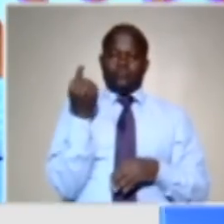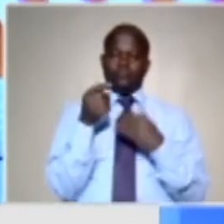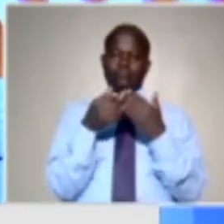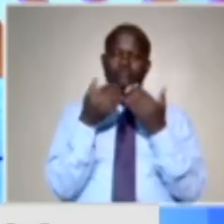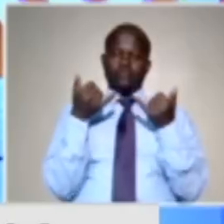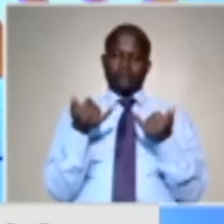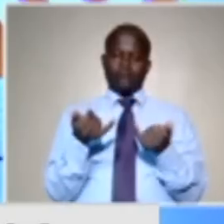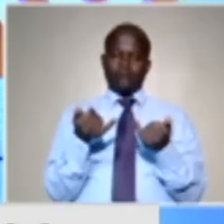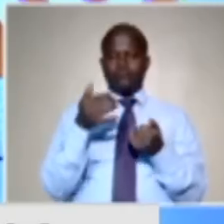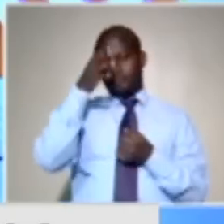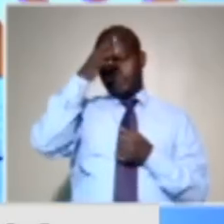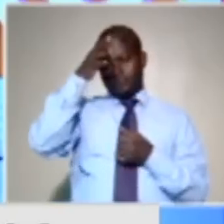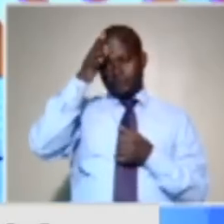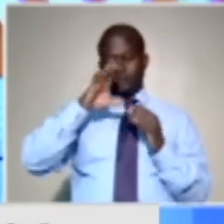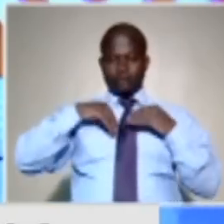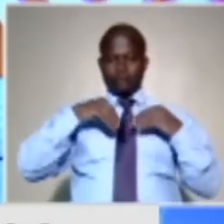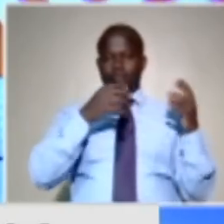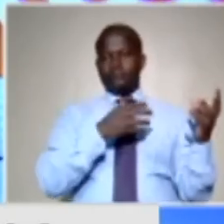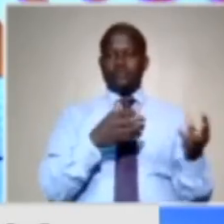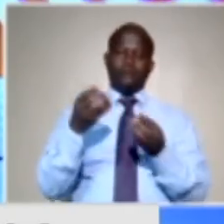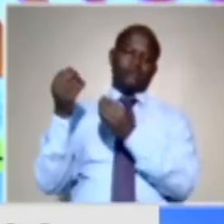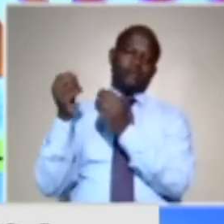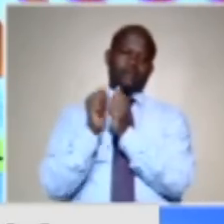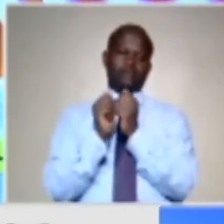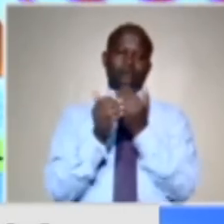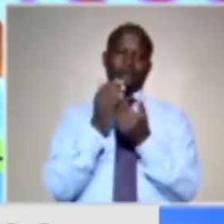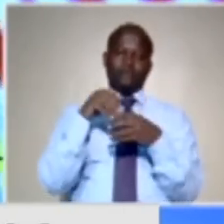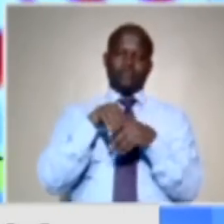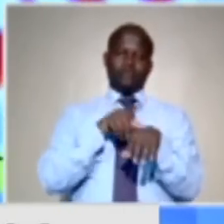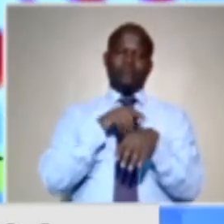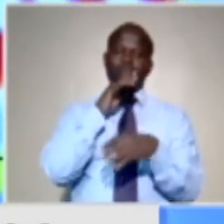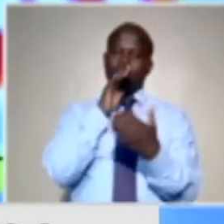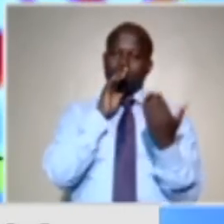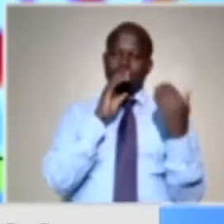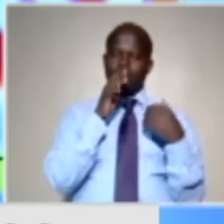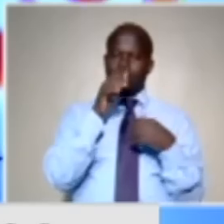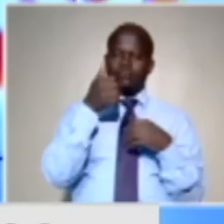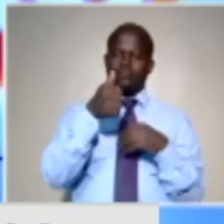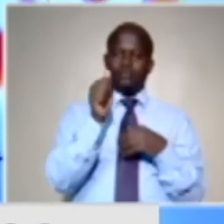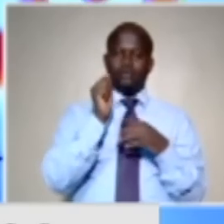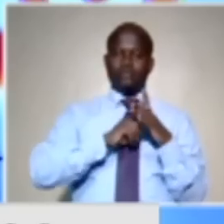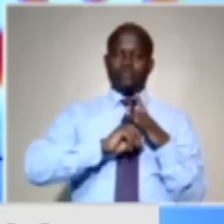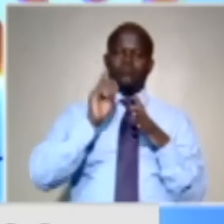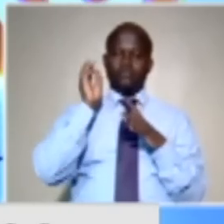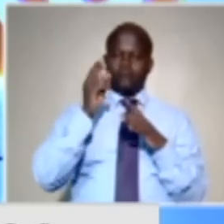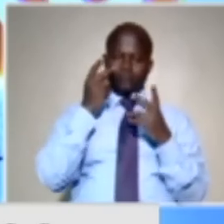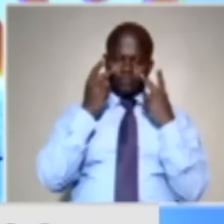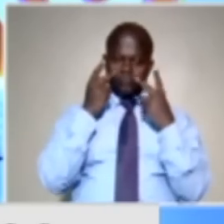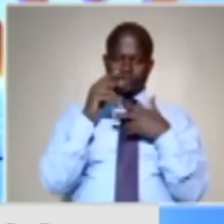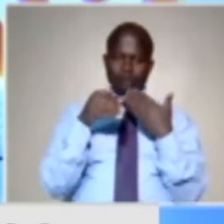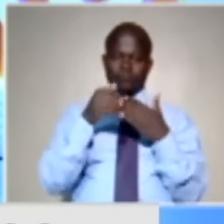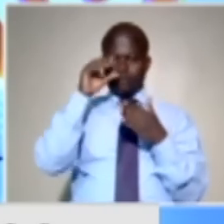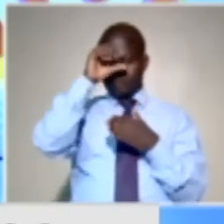kuri ubu base bemeye kubatwara no kubarira mu gihe bategereje ko nyina w'abana batorotse azaboneka ngo